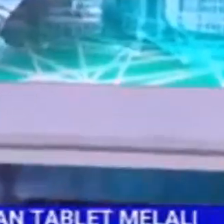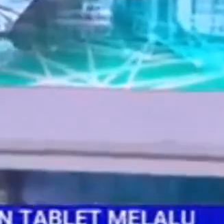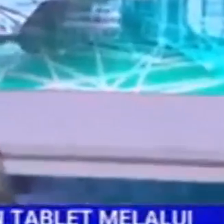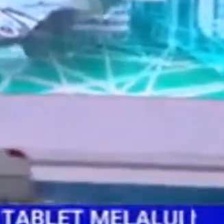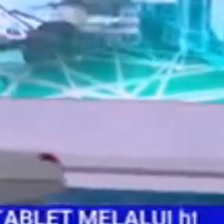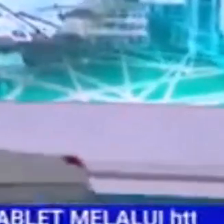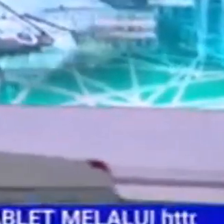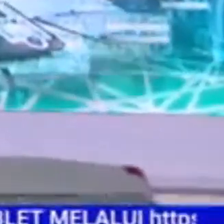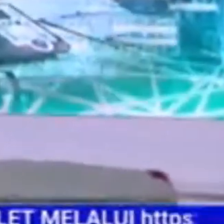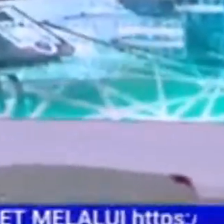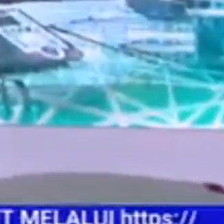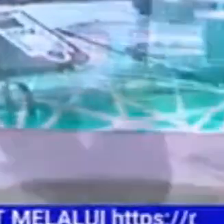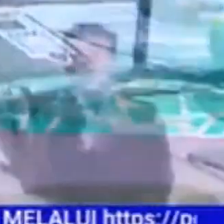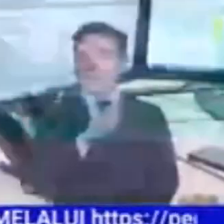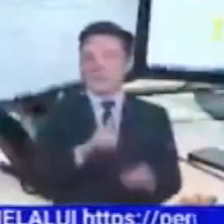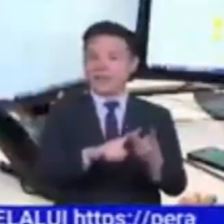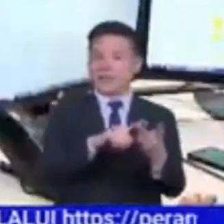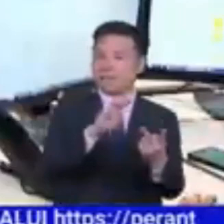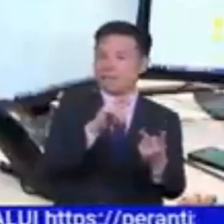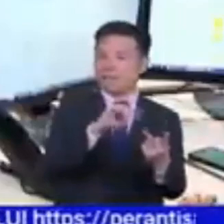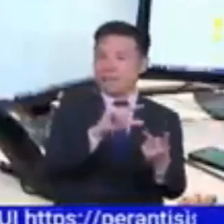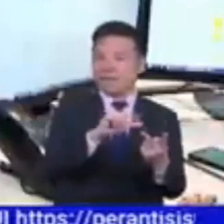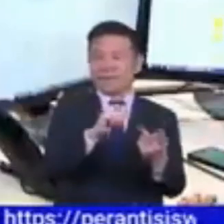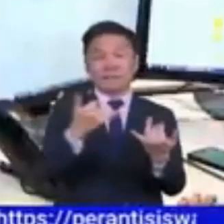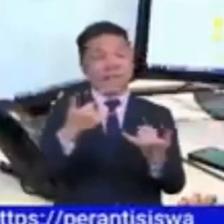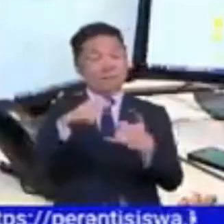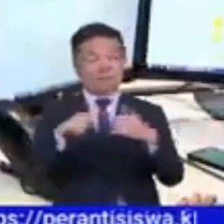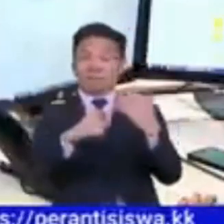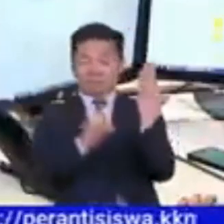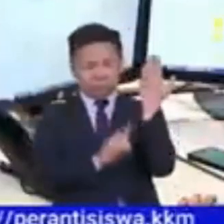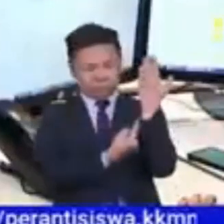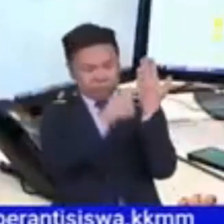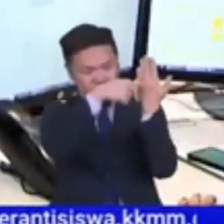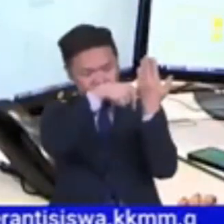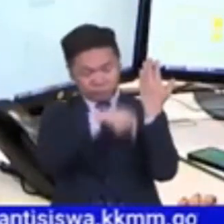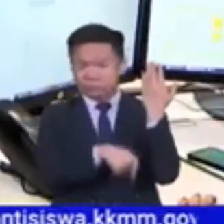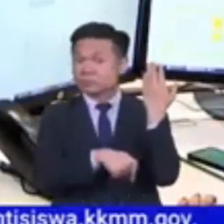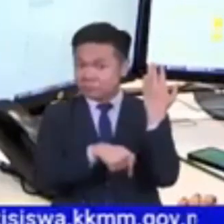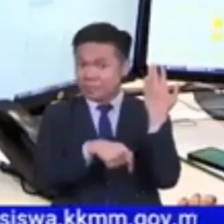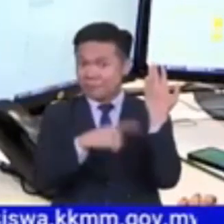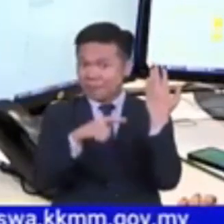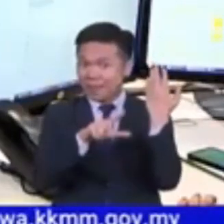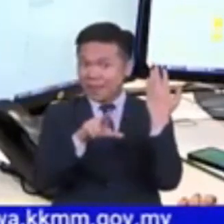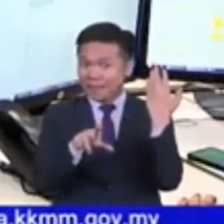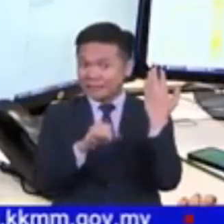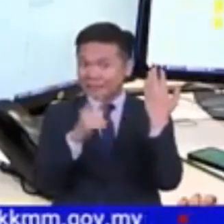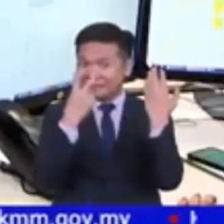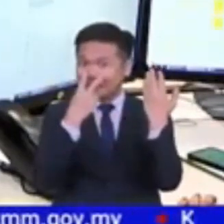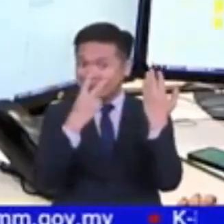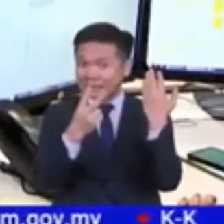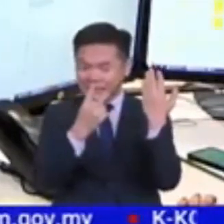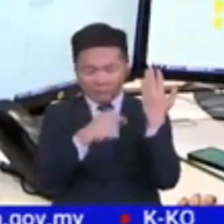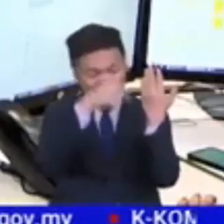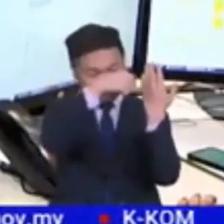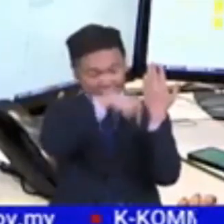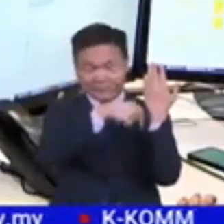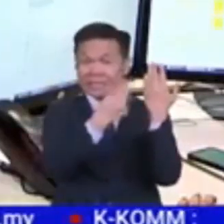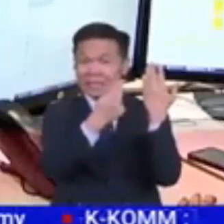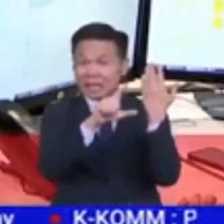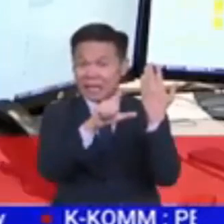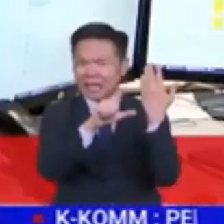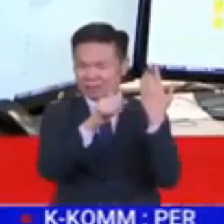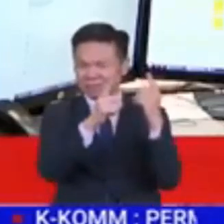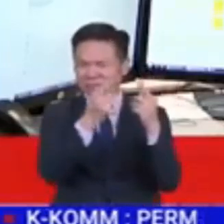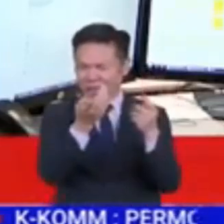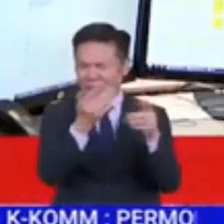Baik, Ivan dan Mac, aliran trafik di Lebuh Raya Utama ke negara menghala ke arah ibu kota sesak di